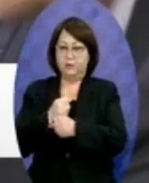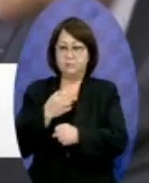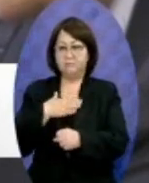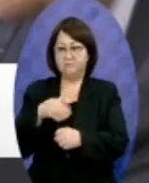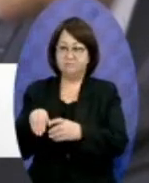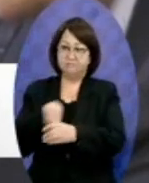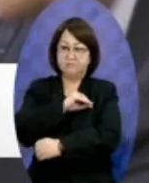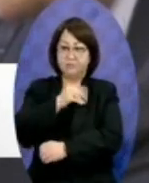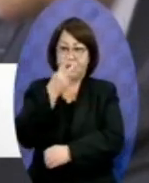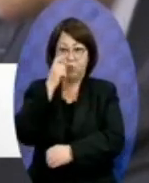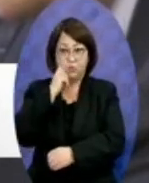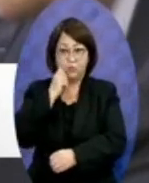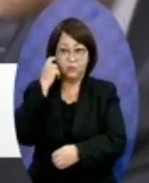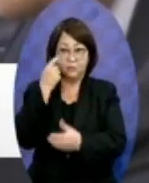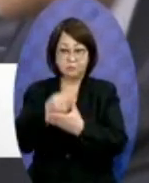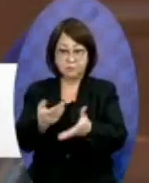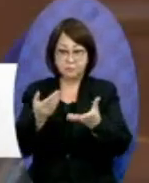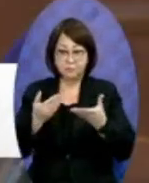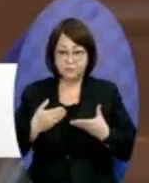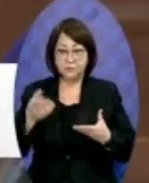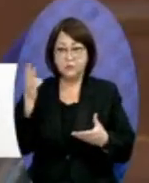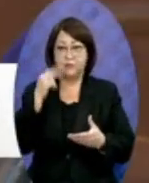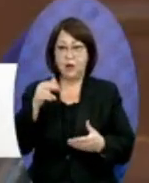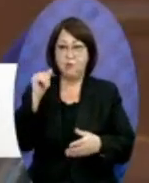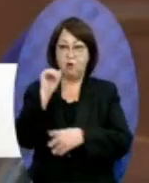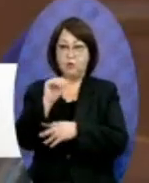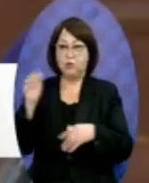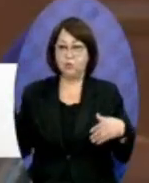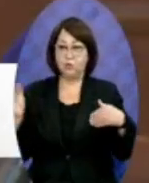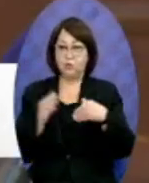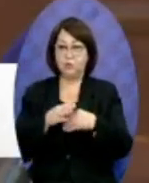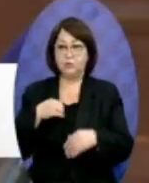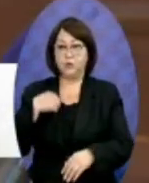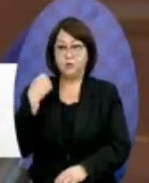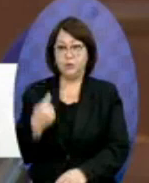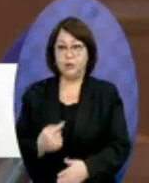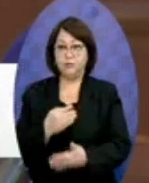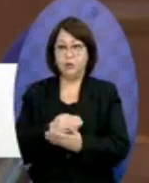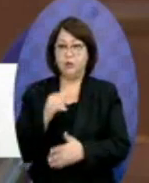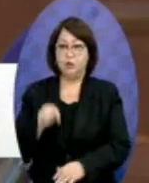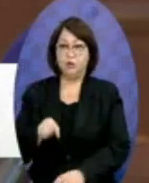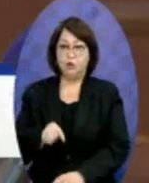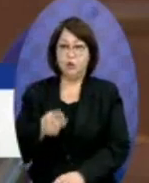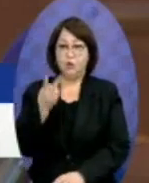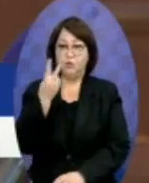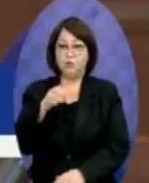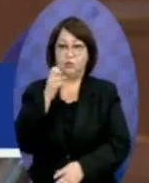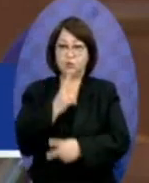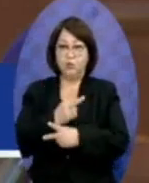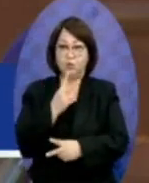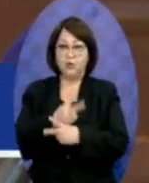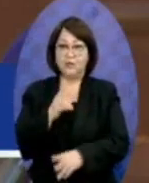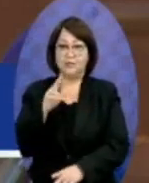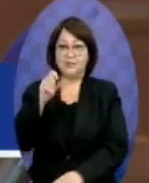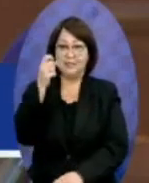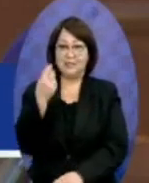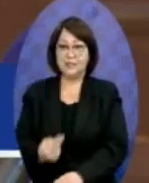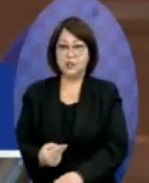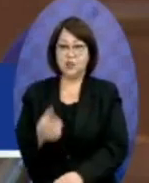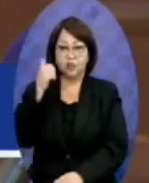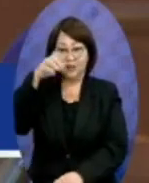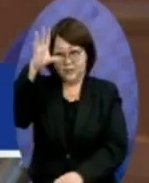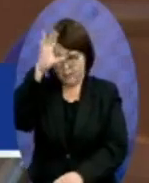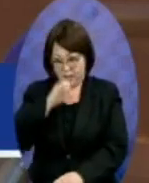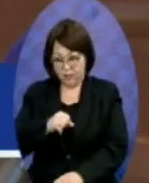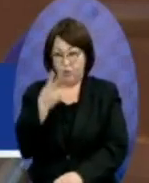хөдөл хүртэл хүлээхээр шийдэж байгаа. Одоо үндсэн хуулийн зэцэд ерөнхий сайд бас үндсэн хууль